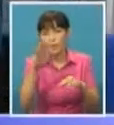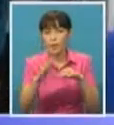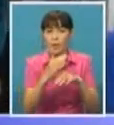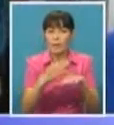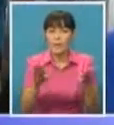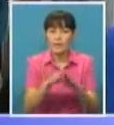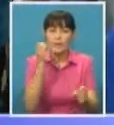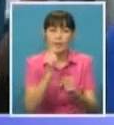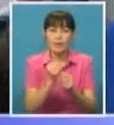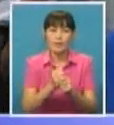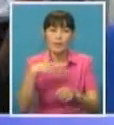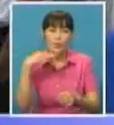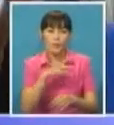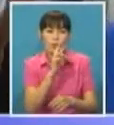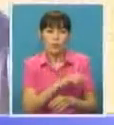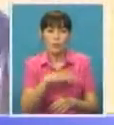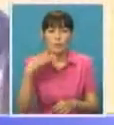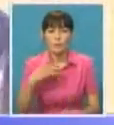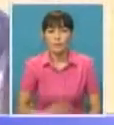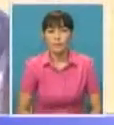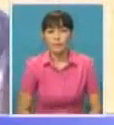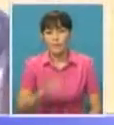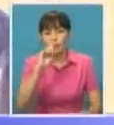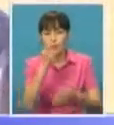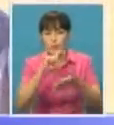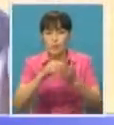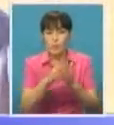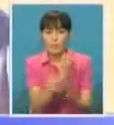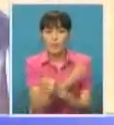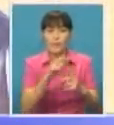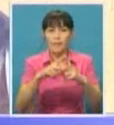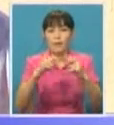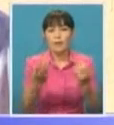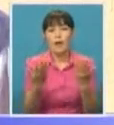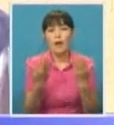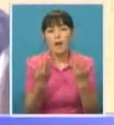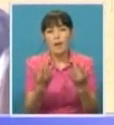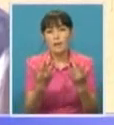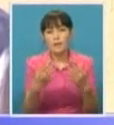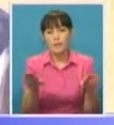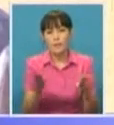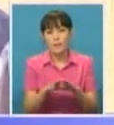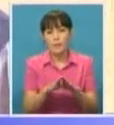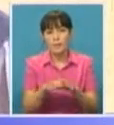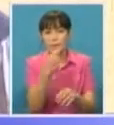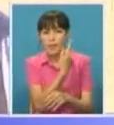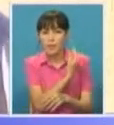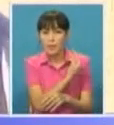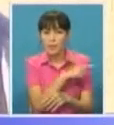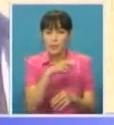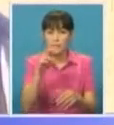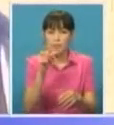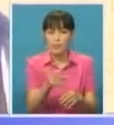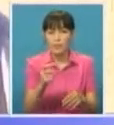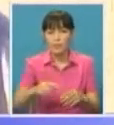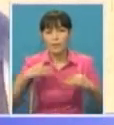арқасында атқарылып жатқан ілкімді істер аз емес. Бір бөлмелі медбункетте қанша мынау дәрігерлеріміз